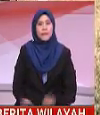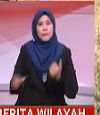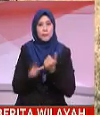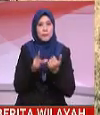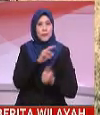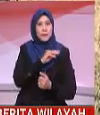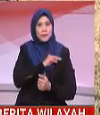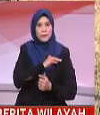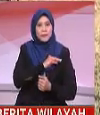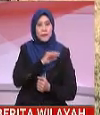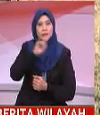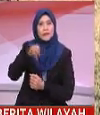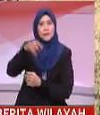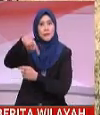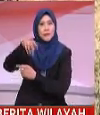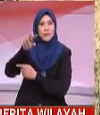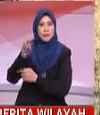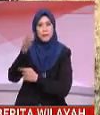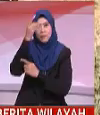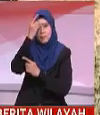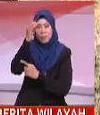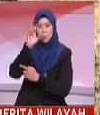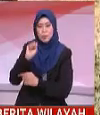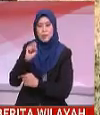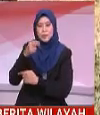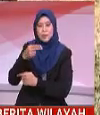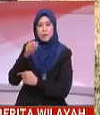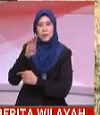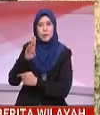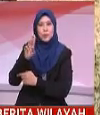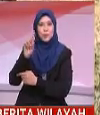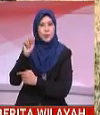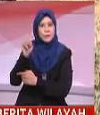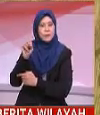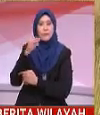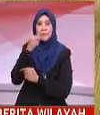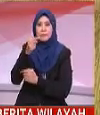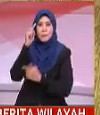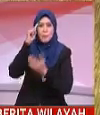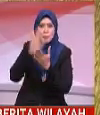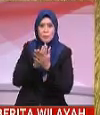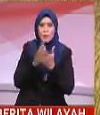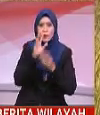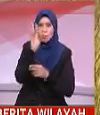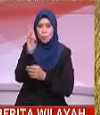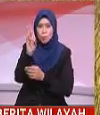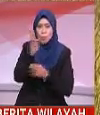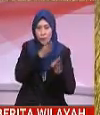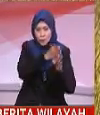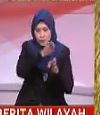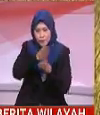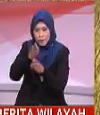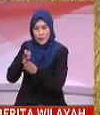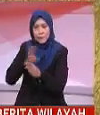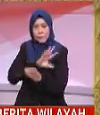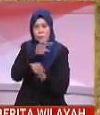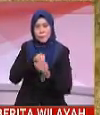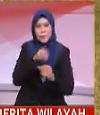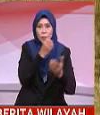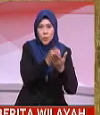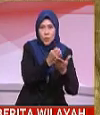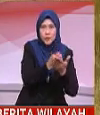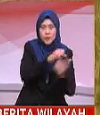Timbalan Menteri di Jabatan Perdana Menteri Datuk Shahbudin Yahya yakin tujuh bidang yang diberi penekanan meliputi bidang